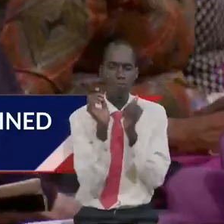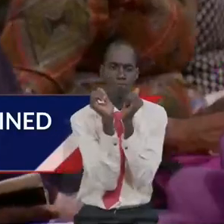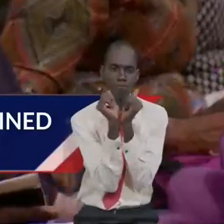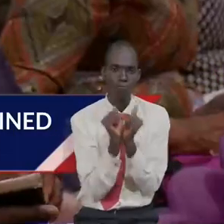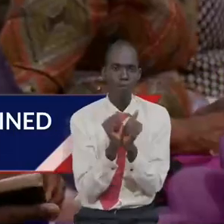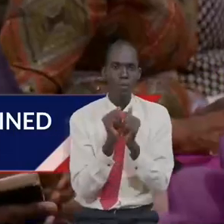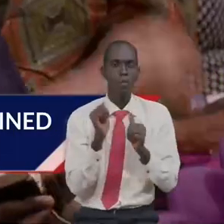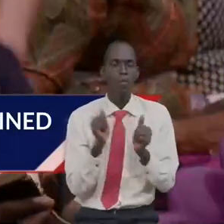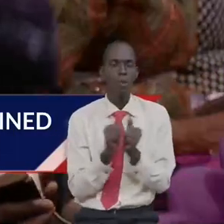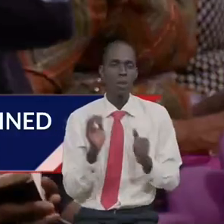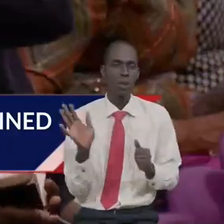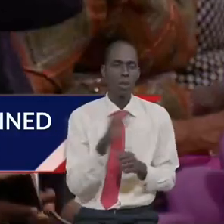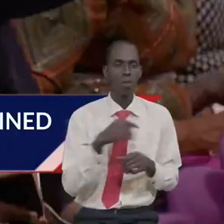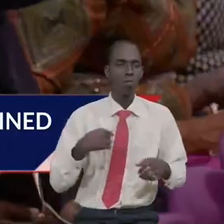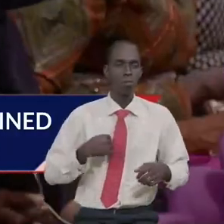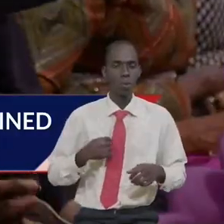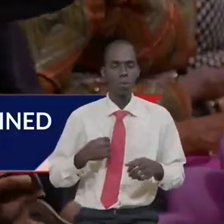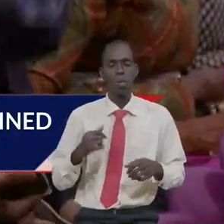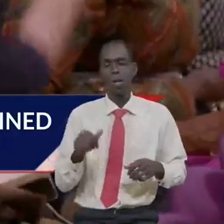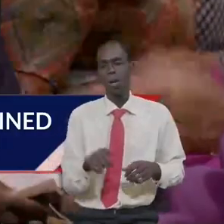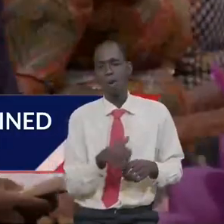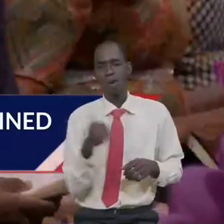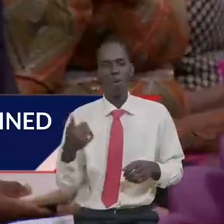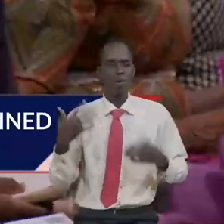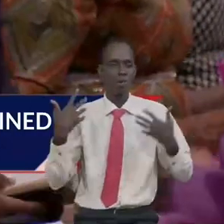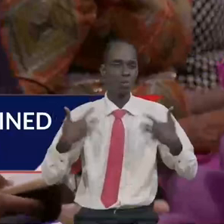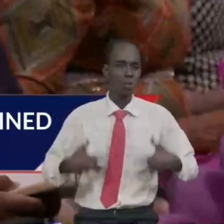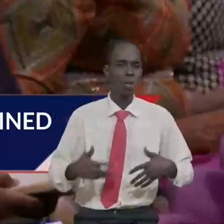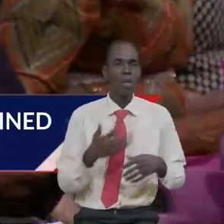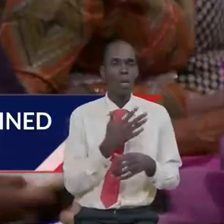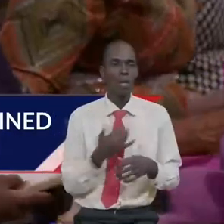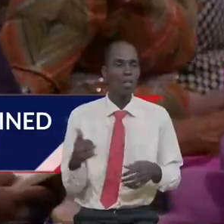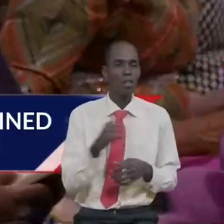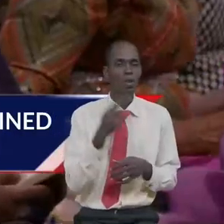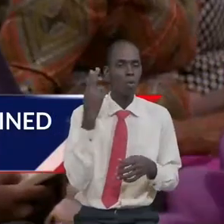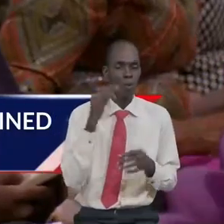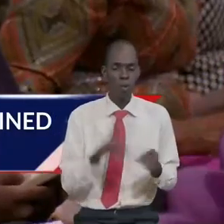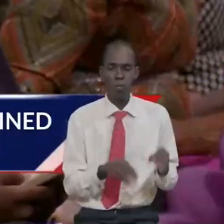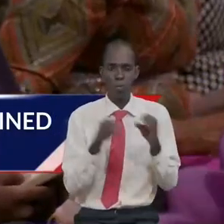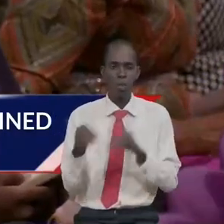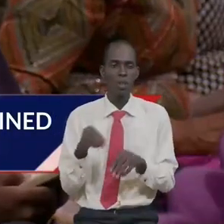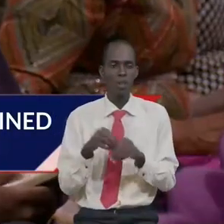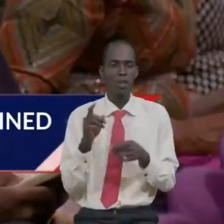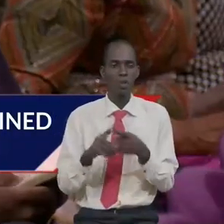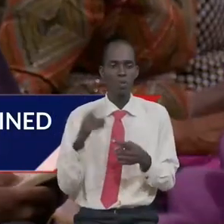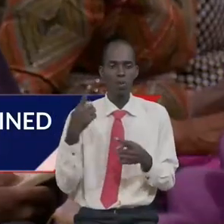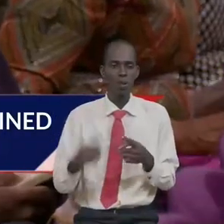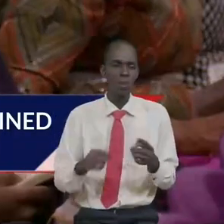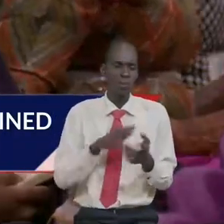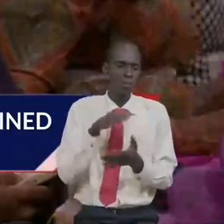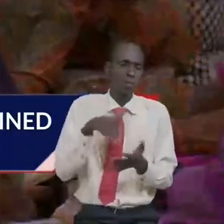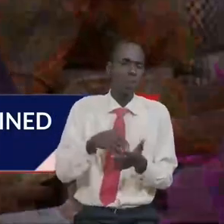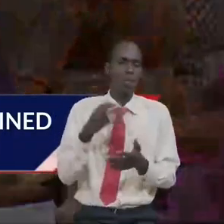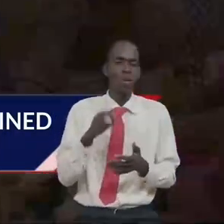leurs manteaux et leurs autres vêtements, et jetés au milieu de la fournaise